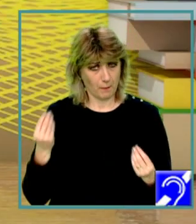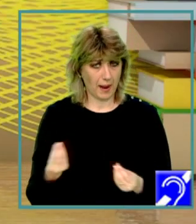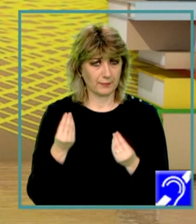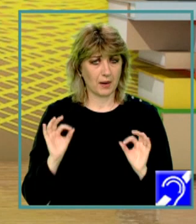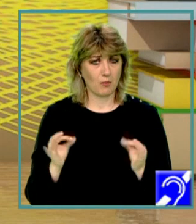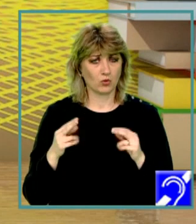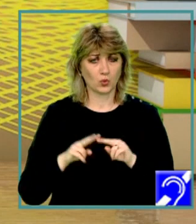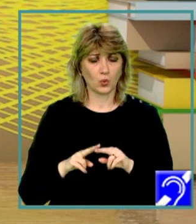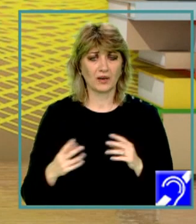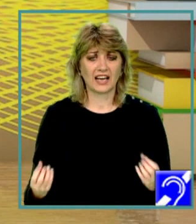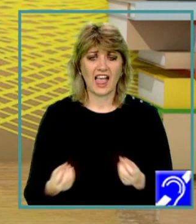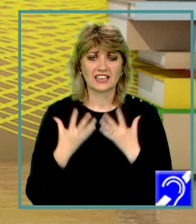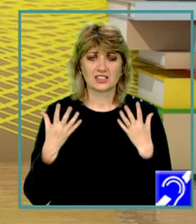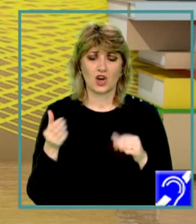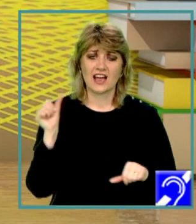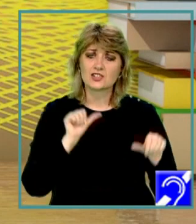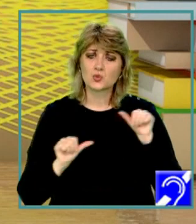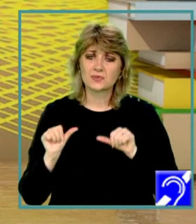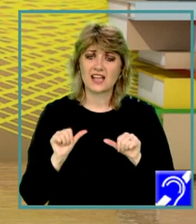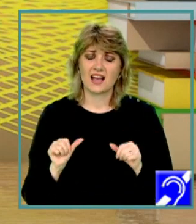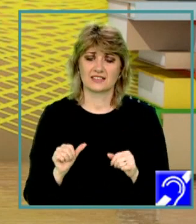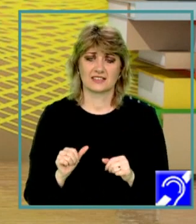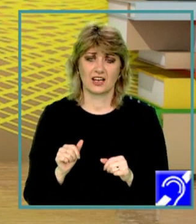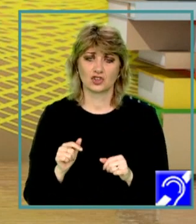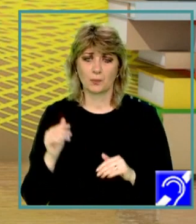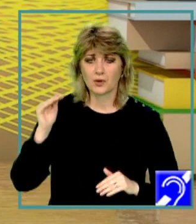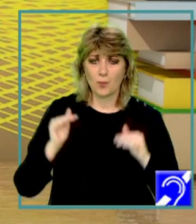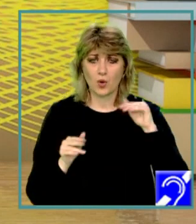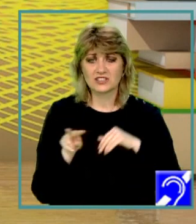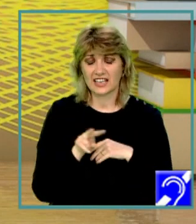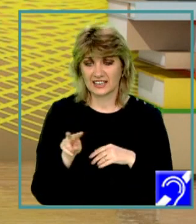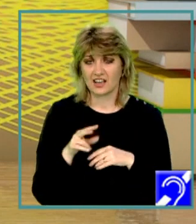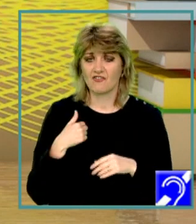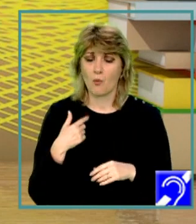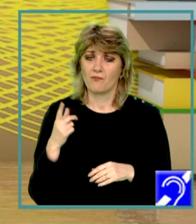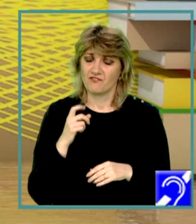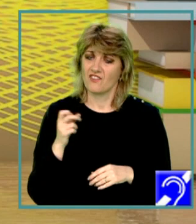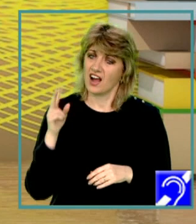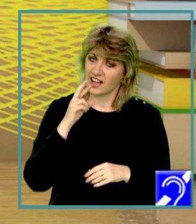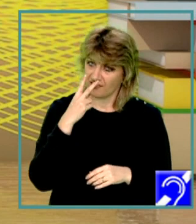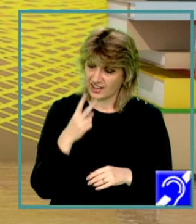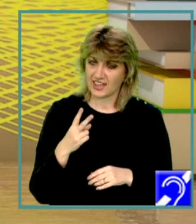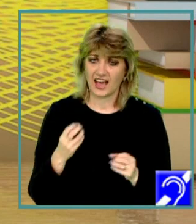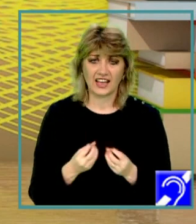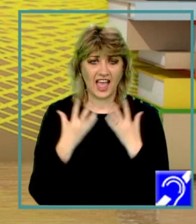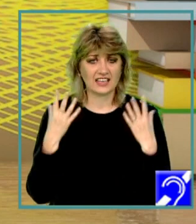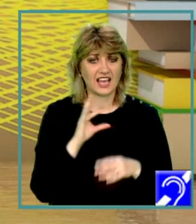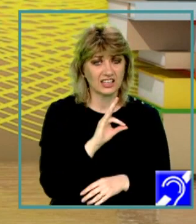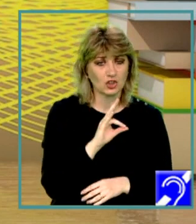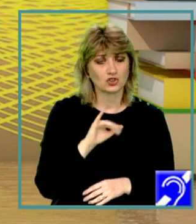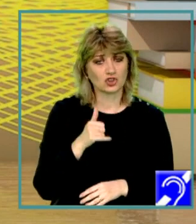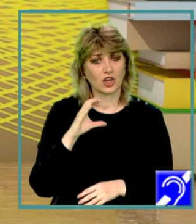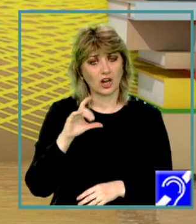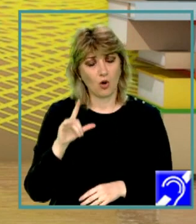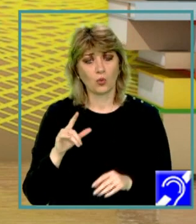reacționează substanțele chimice și proporțiile dintre ele vom revedea reacția dintre hidrogen și clor